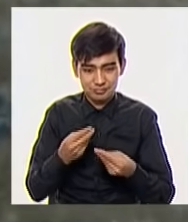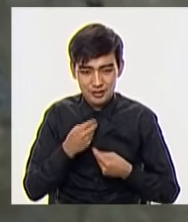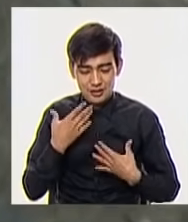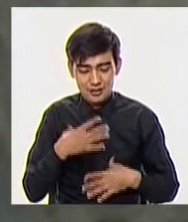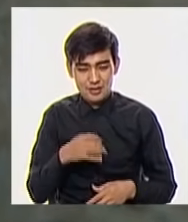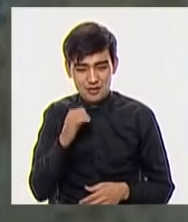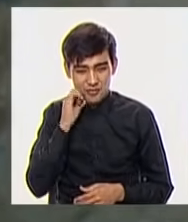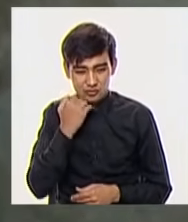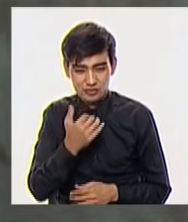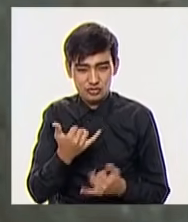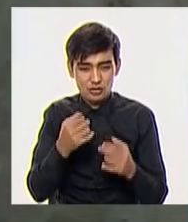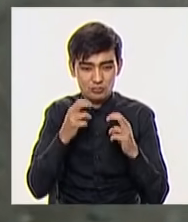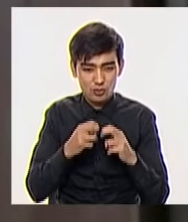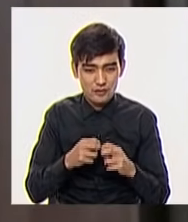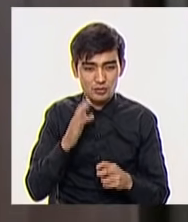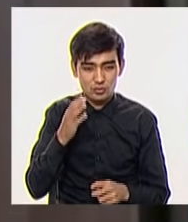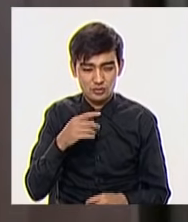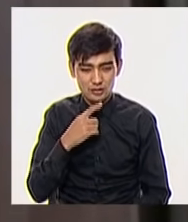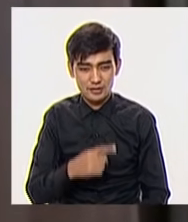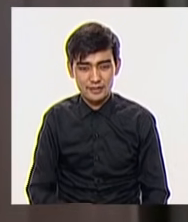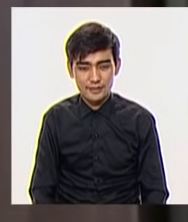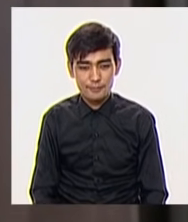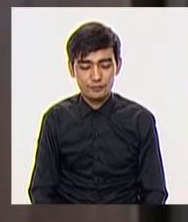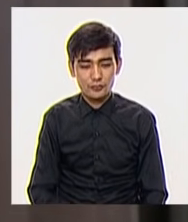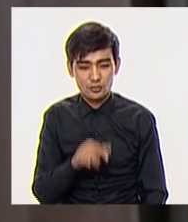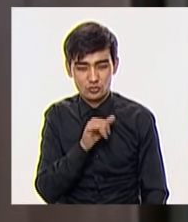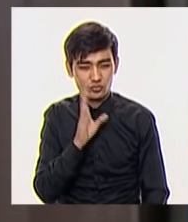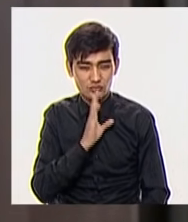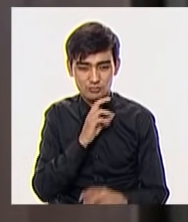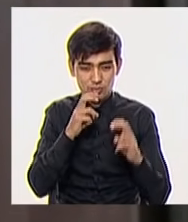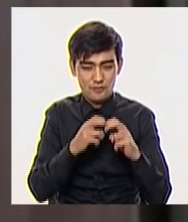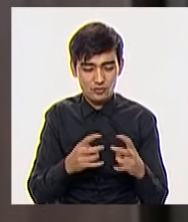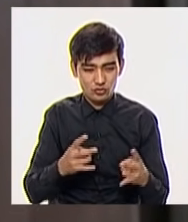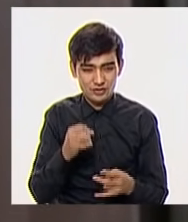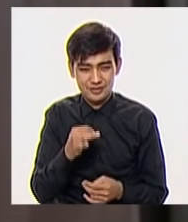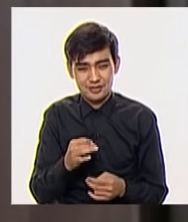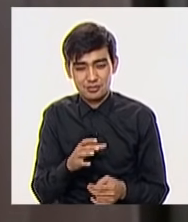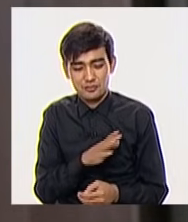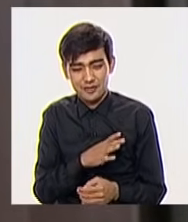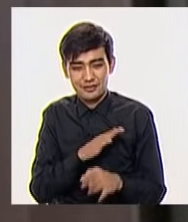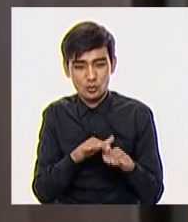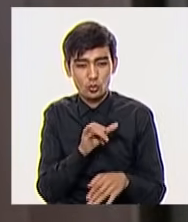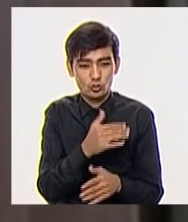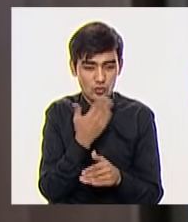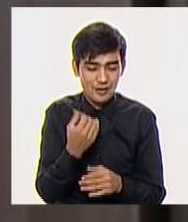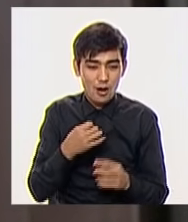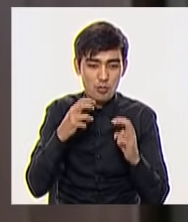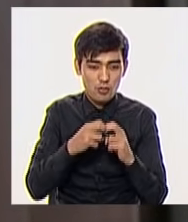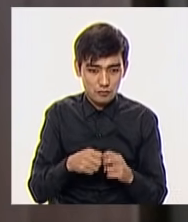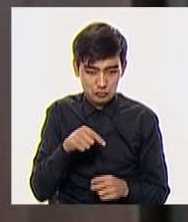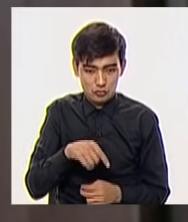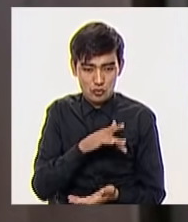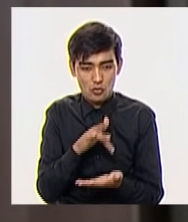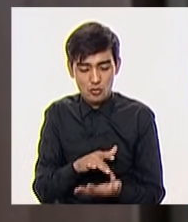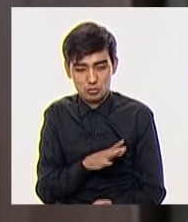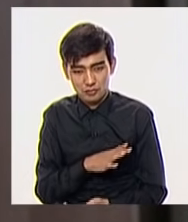кейуананың мәселесін енді қараймыз деп отыр. Ну, ее надо обследовать. Ол кісіні тексеруіміз керек. Кейде балалар жоқ дегенмен тексергенде осы қалада